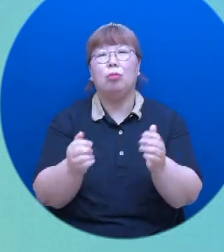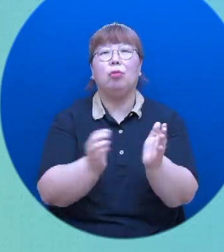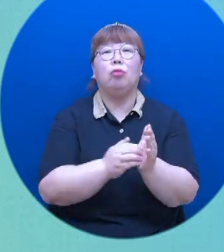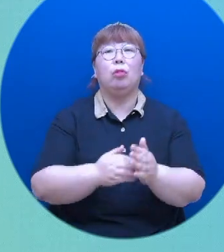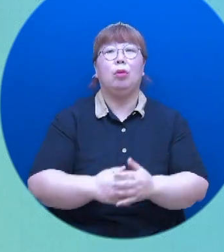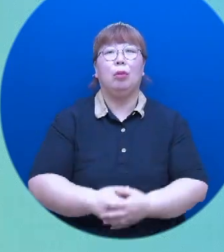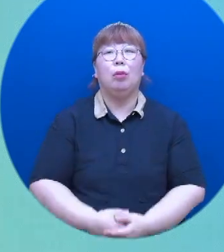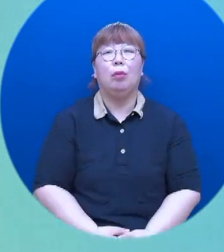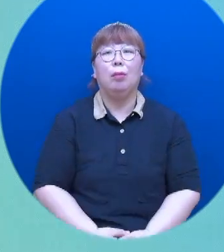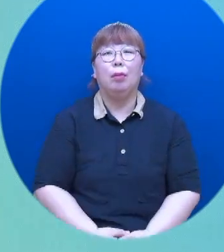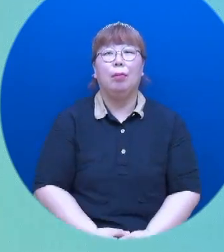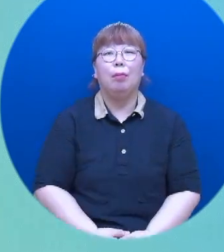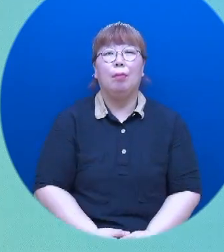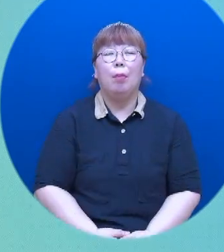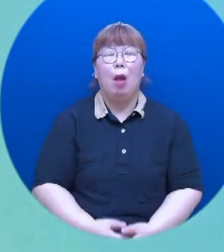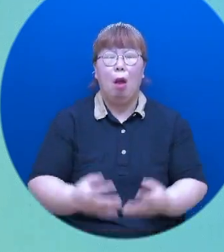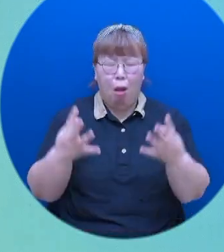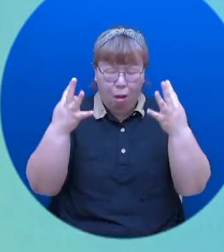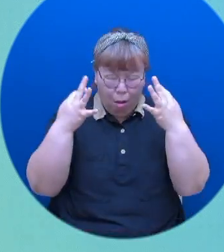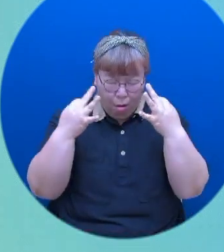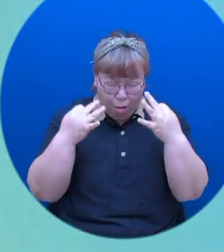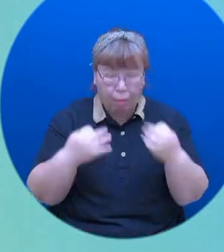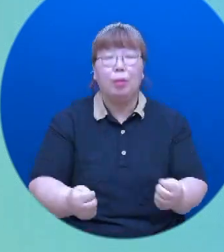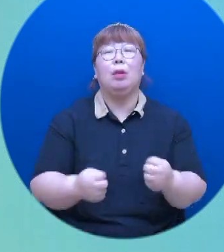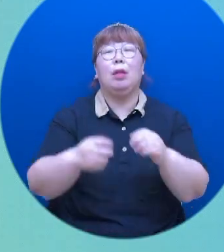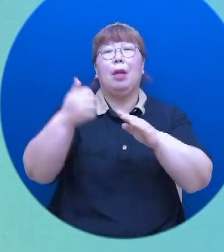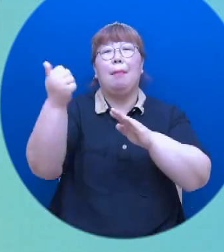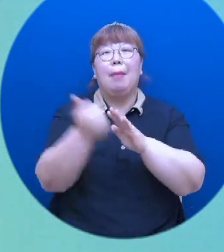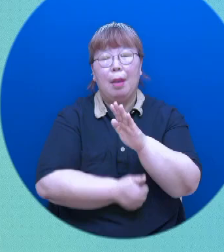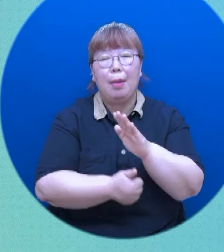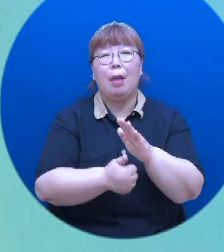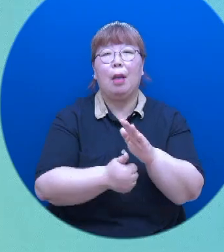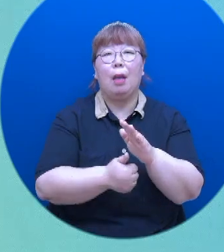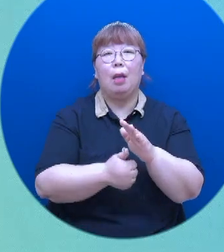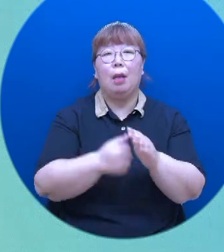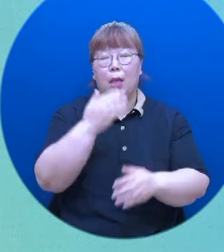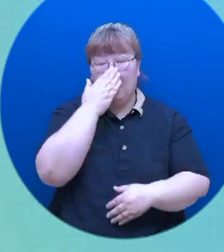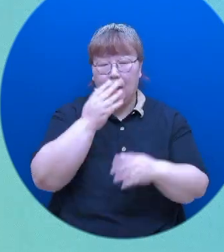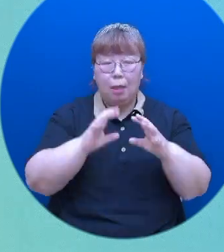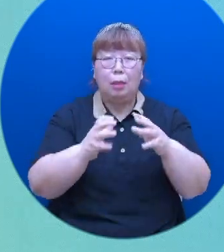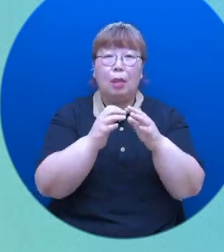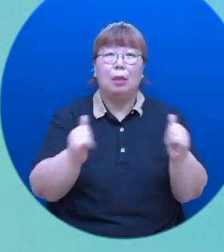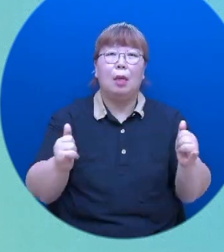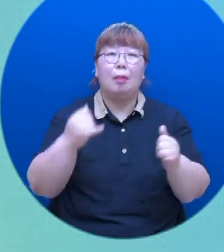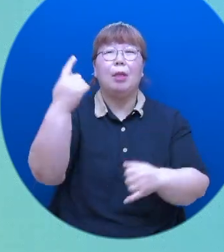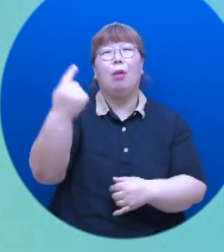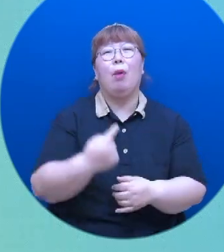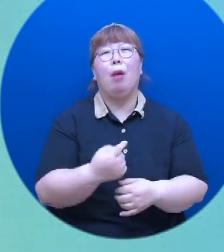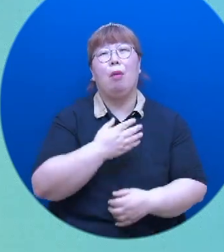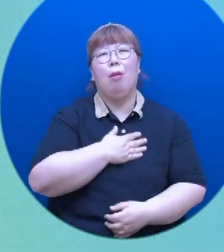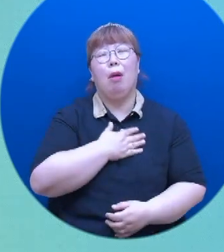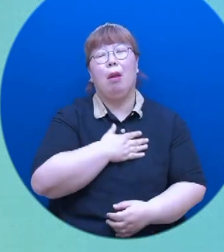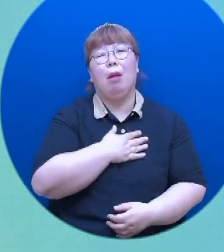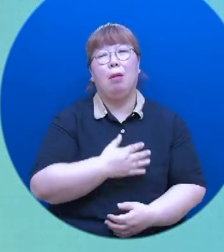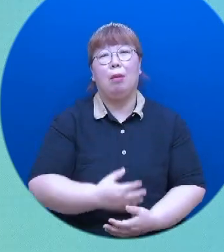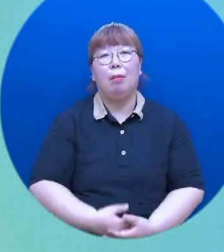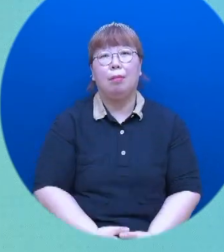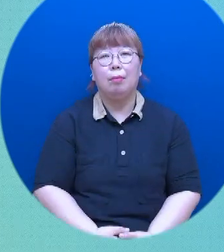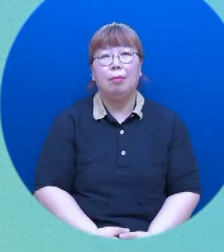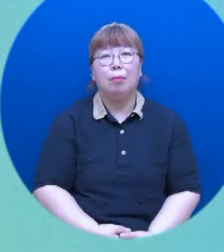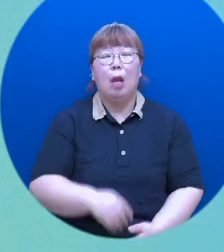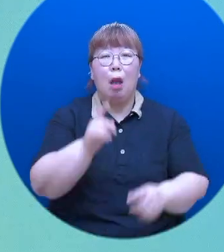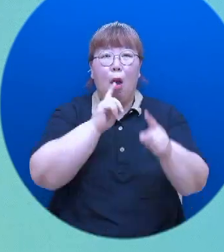되죠. 엄청난 패배가 이스라엘 백성들에게 임했던 것 우리는 알고 있잖아요.